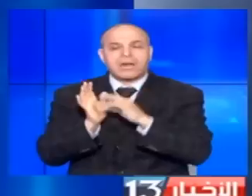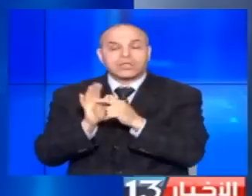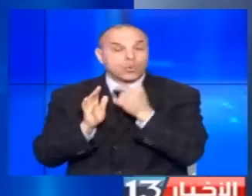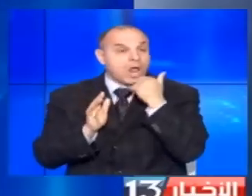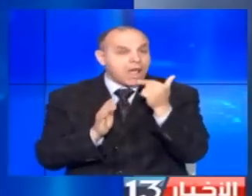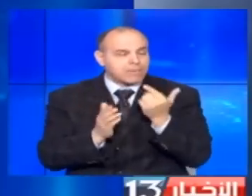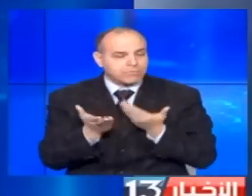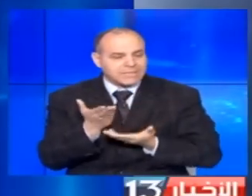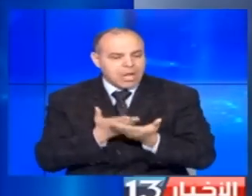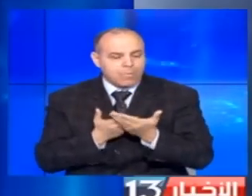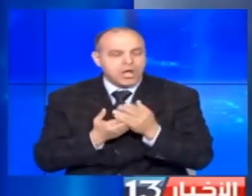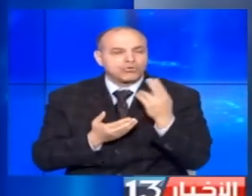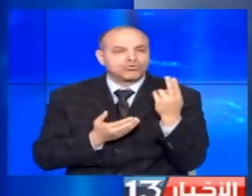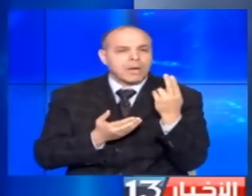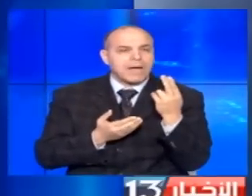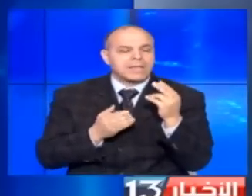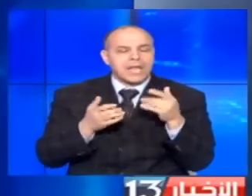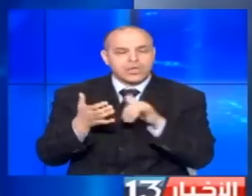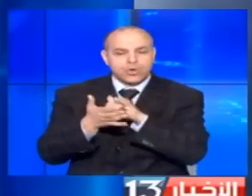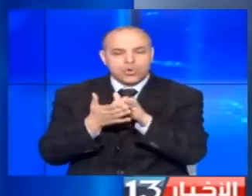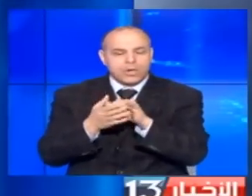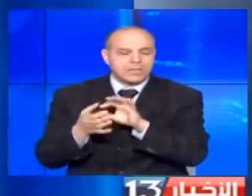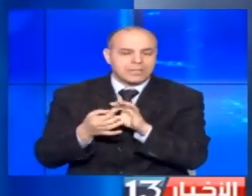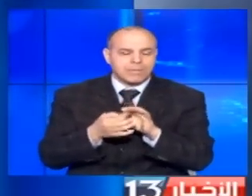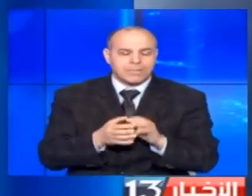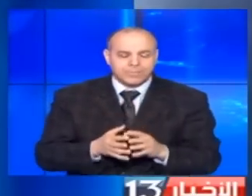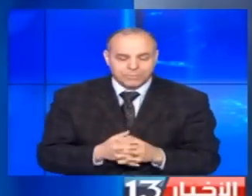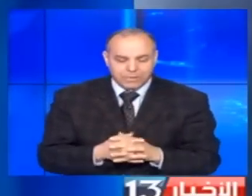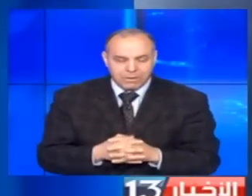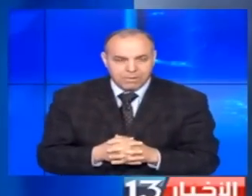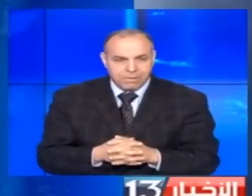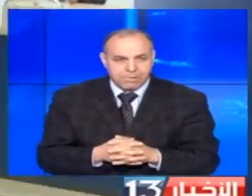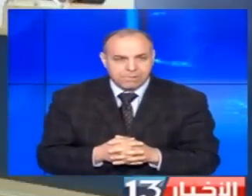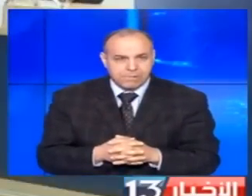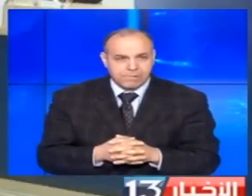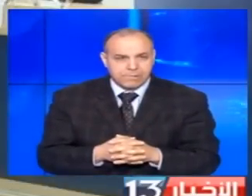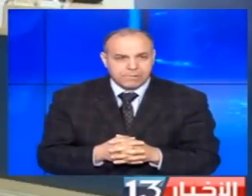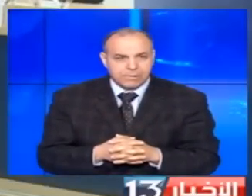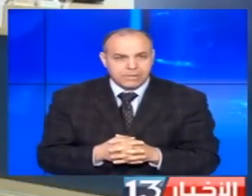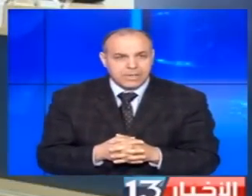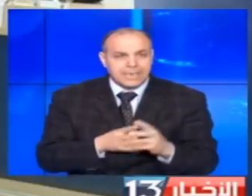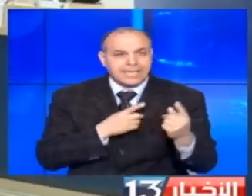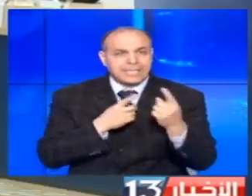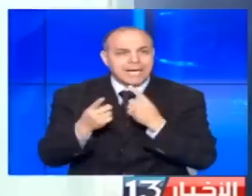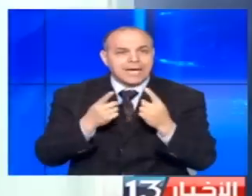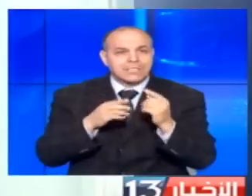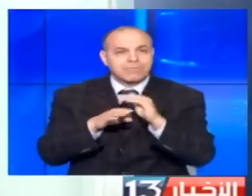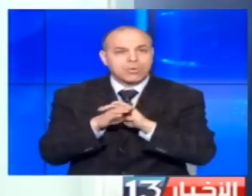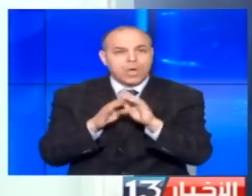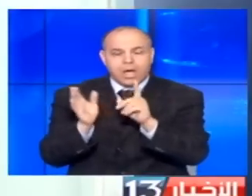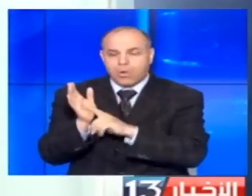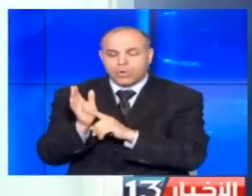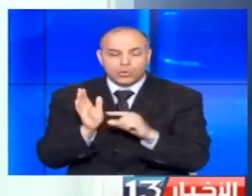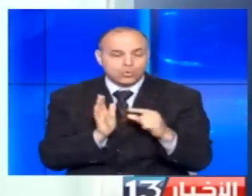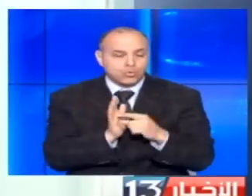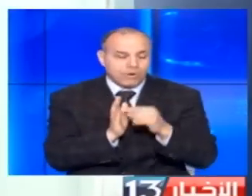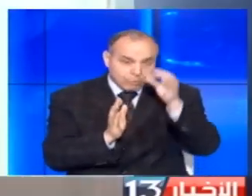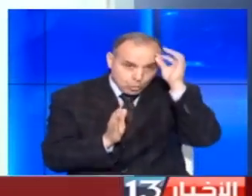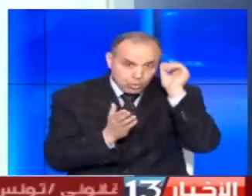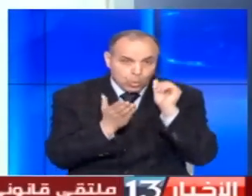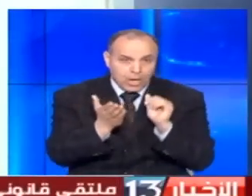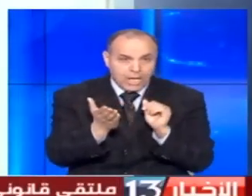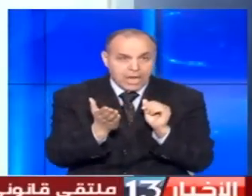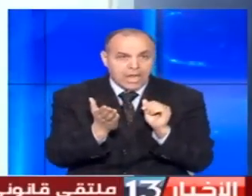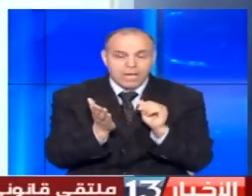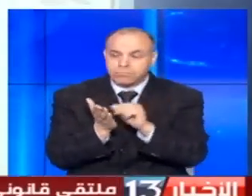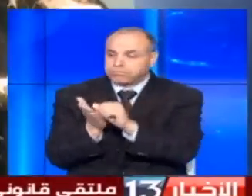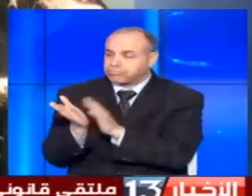وبالتعاون مع جامعه نيويورك العموميه في نقاش لمحتوى القوانين الدستوريه في تونس ومدى